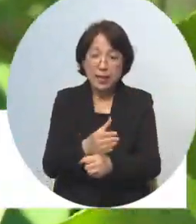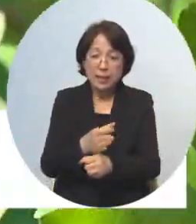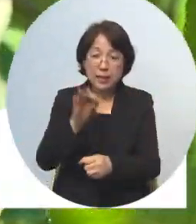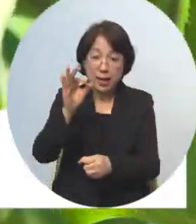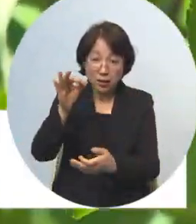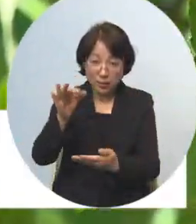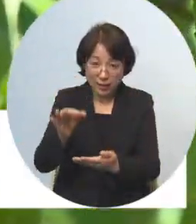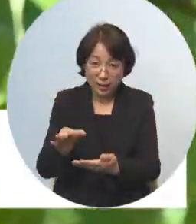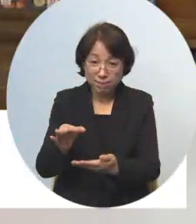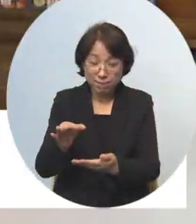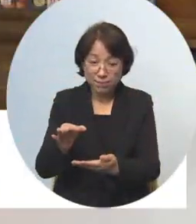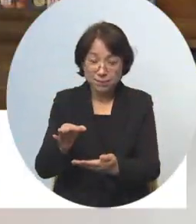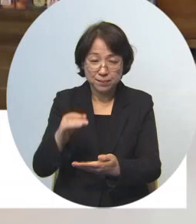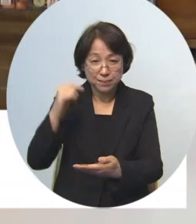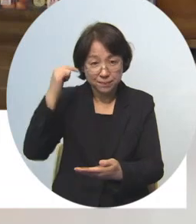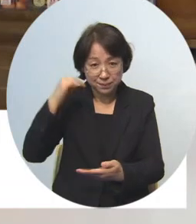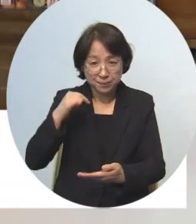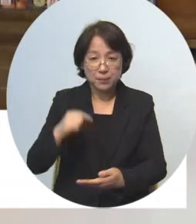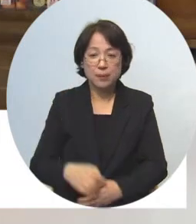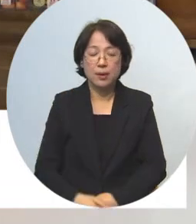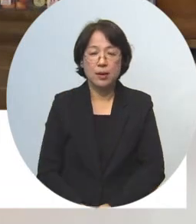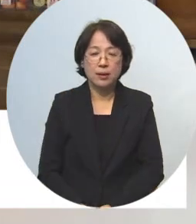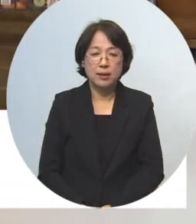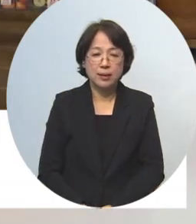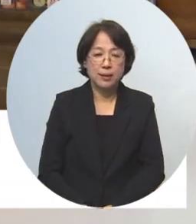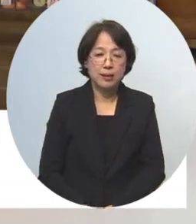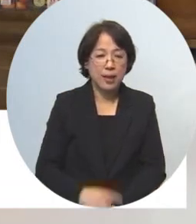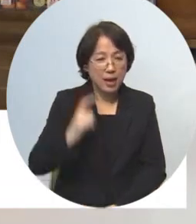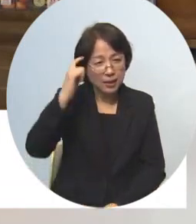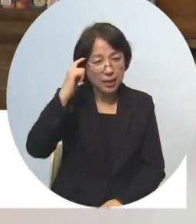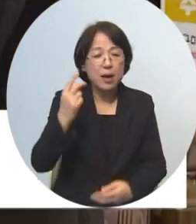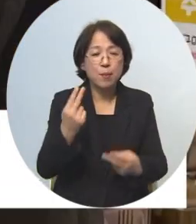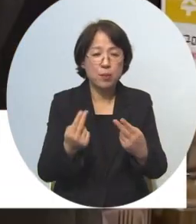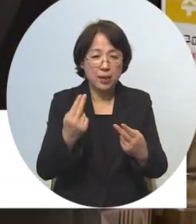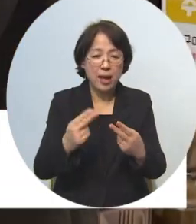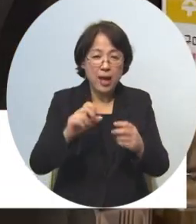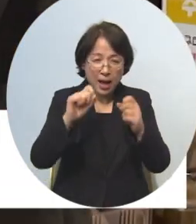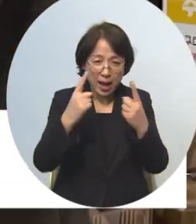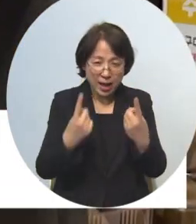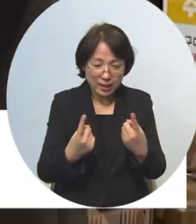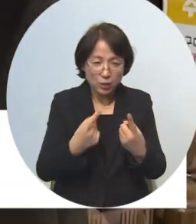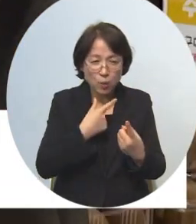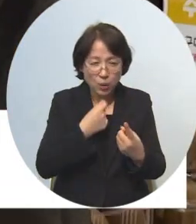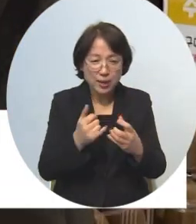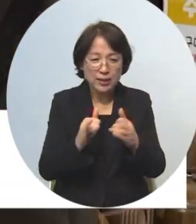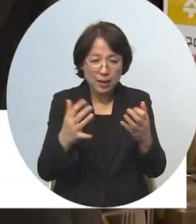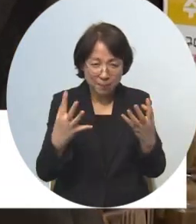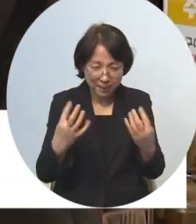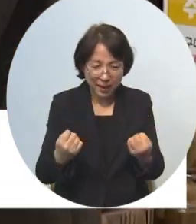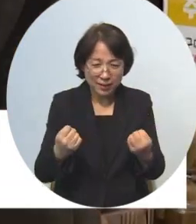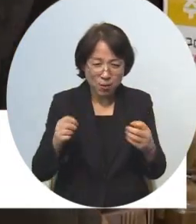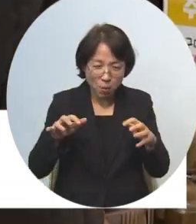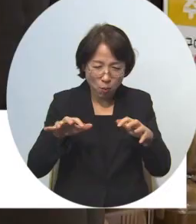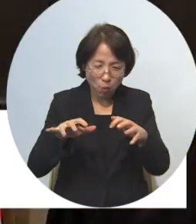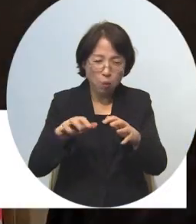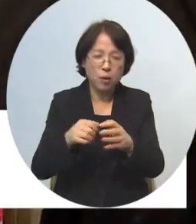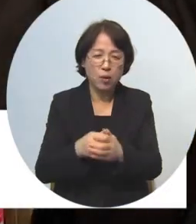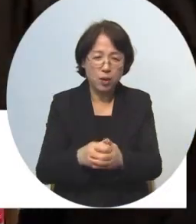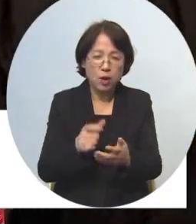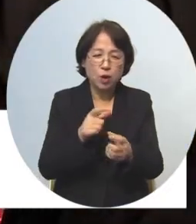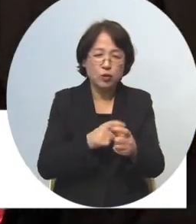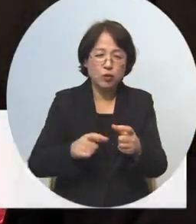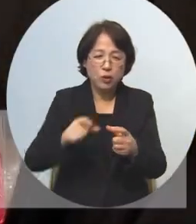있다는 설명입니다 단 예상보다 할인 품목을 구입하려는 소비자 수요가 많아 추가 예산 투입이